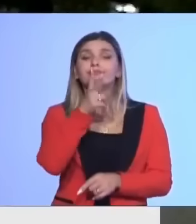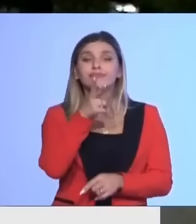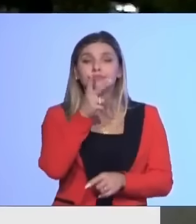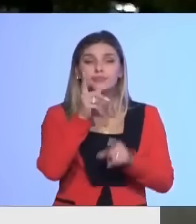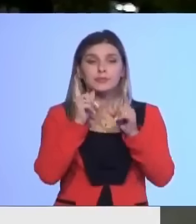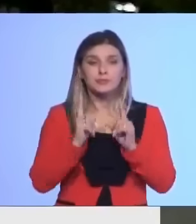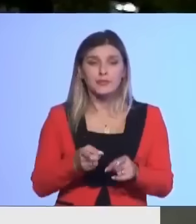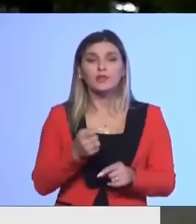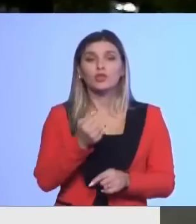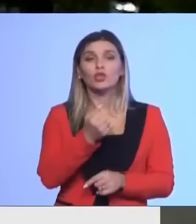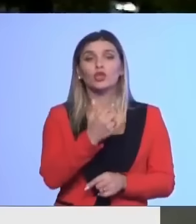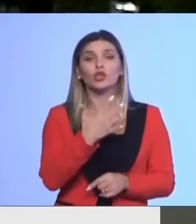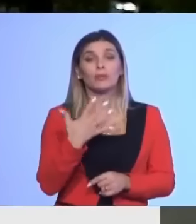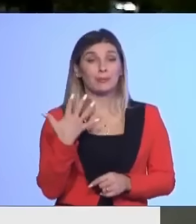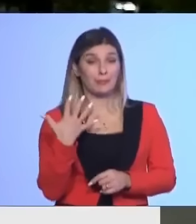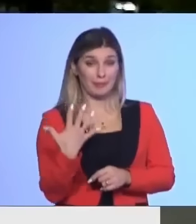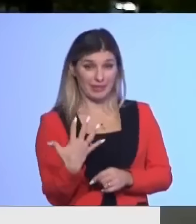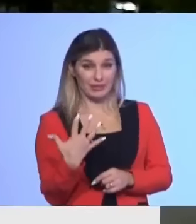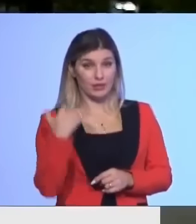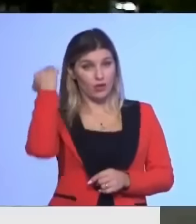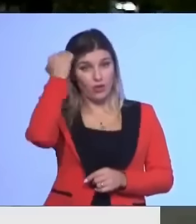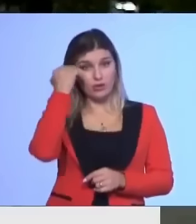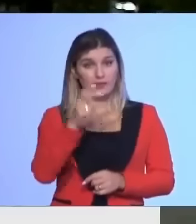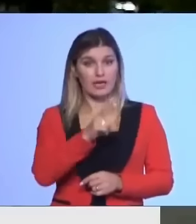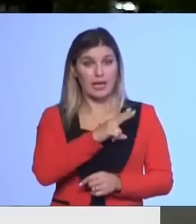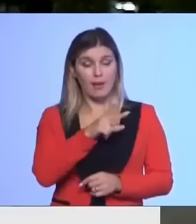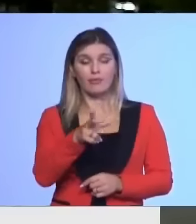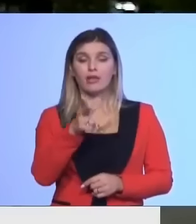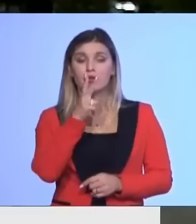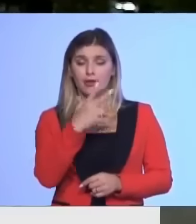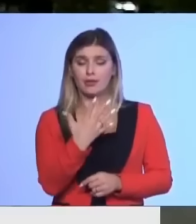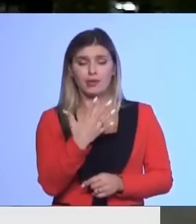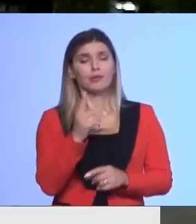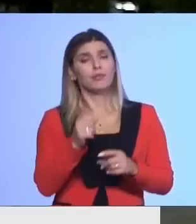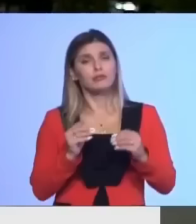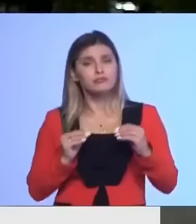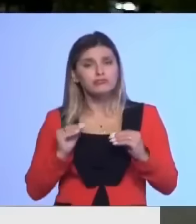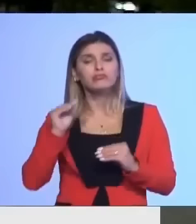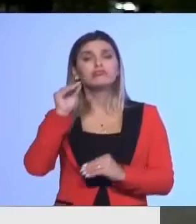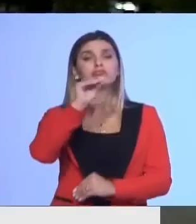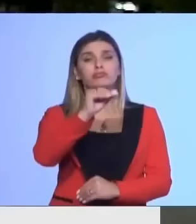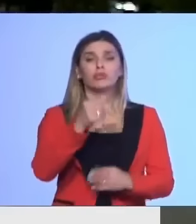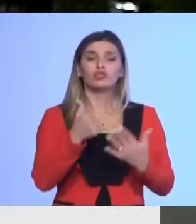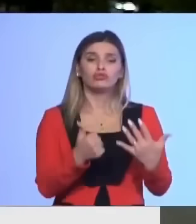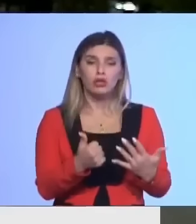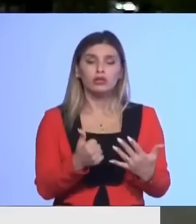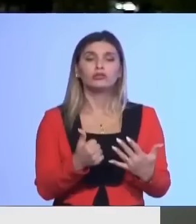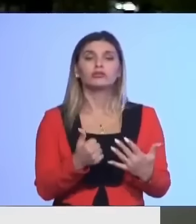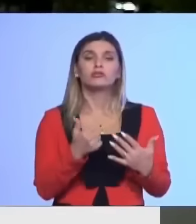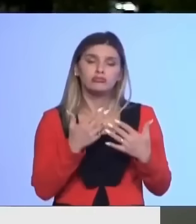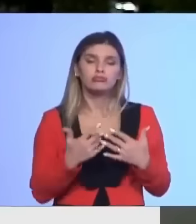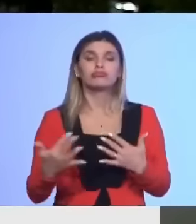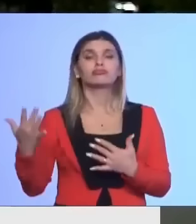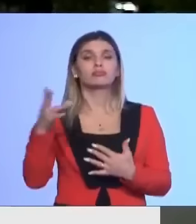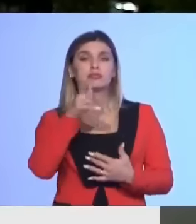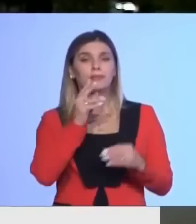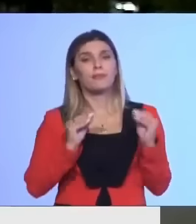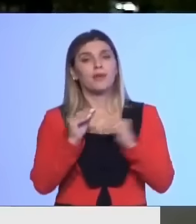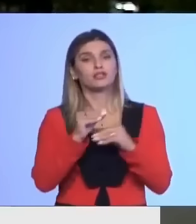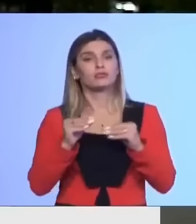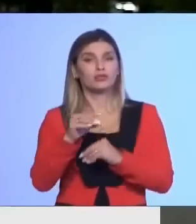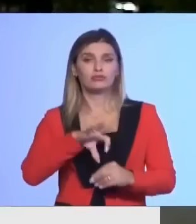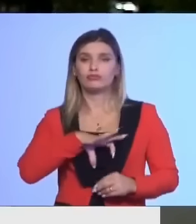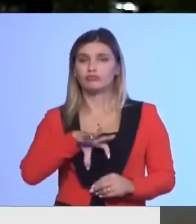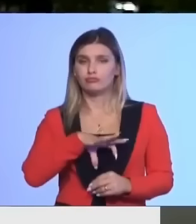nga numri 5 në total që Kosova ka medalje, ky numër të ngritet në numrin 6 e tutje, më pas pa dyshim